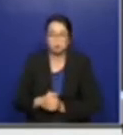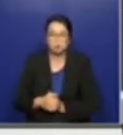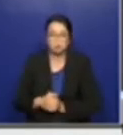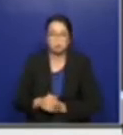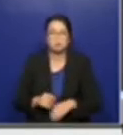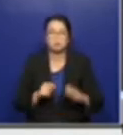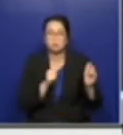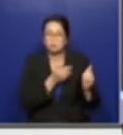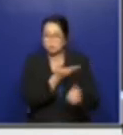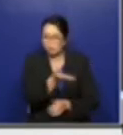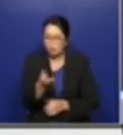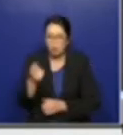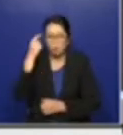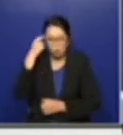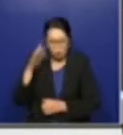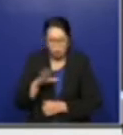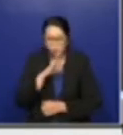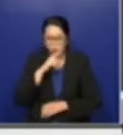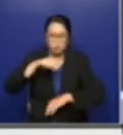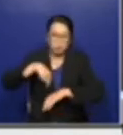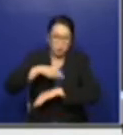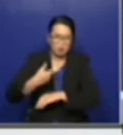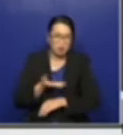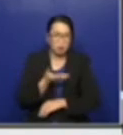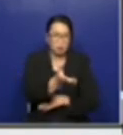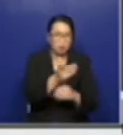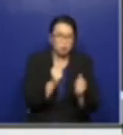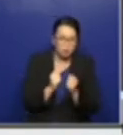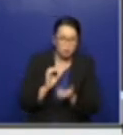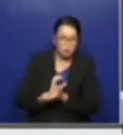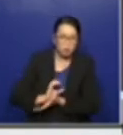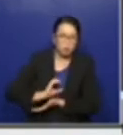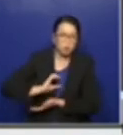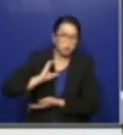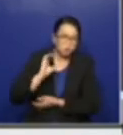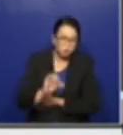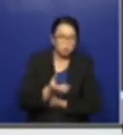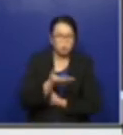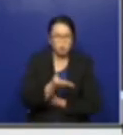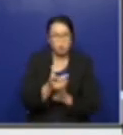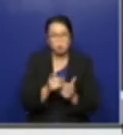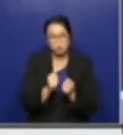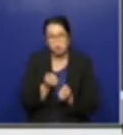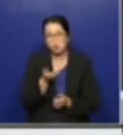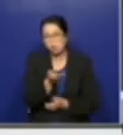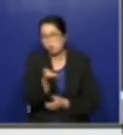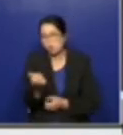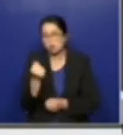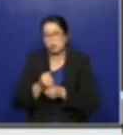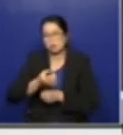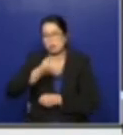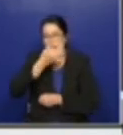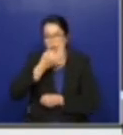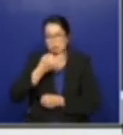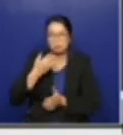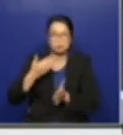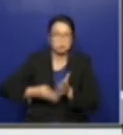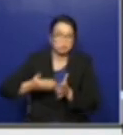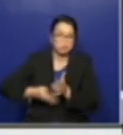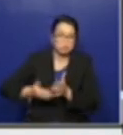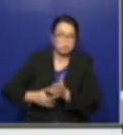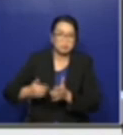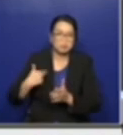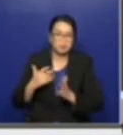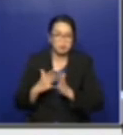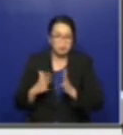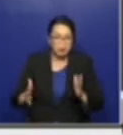ท่านย่อมรู้อยู่ว่ามันยากใช้เวลานานใช้ทุนในการขออนุญาตเยอะนี่คือปัญหาอุปสรรคของกฎหมายนะครับซึ่ง